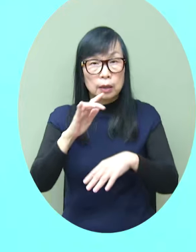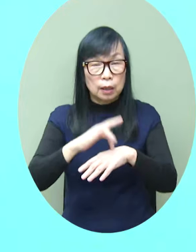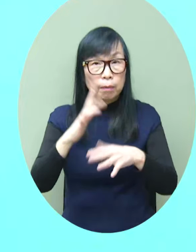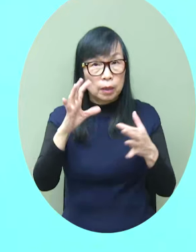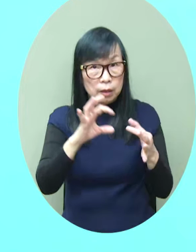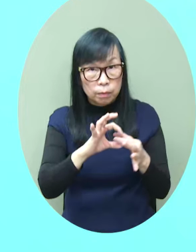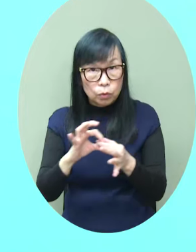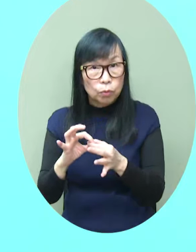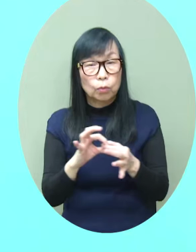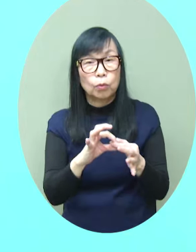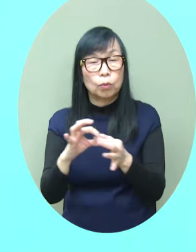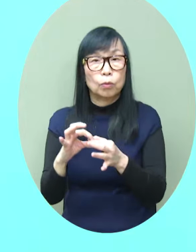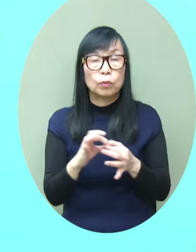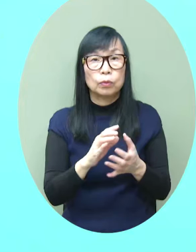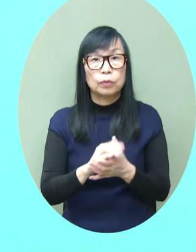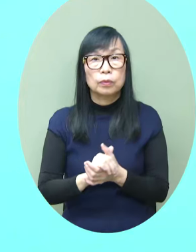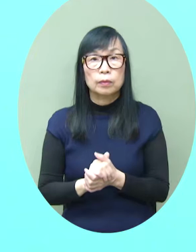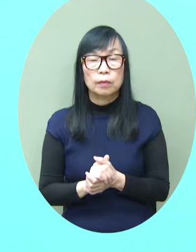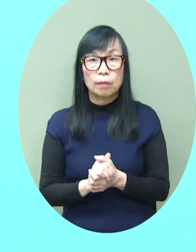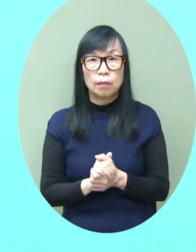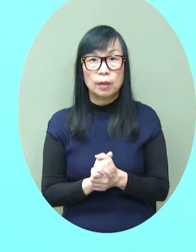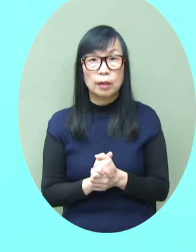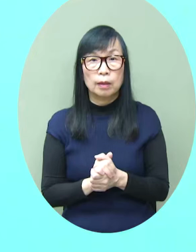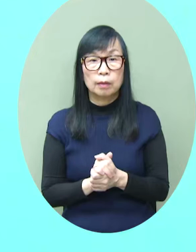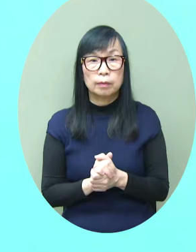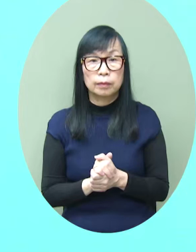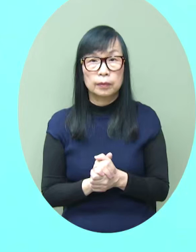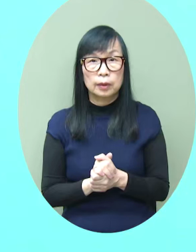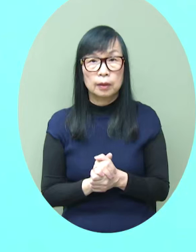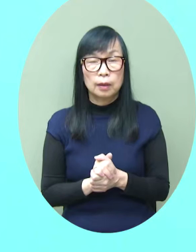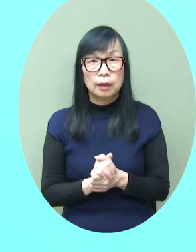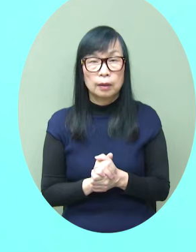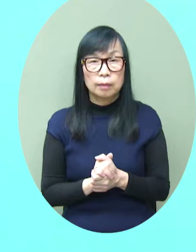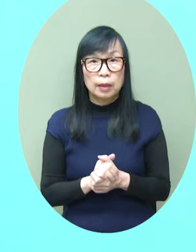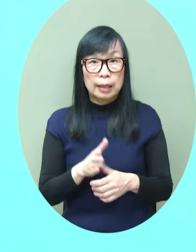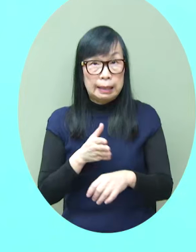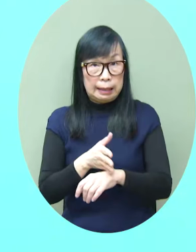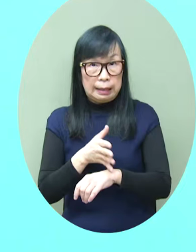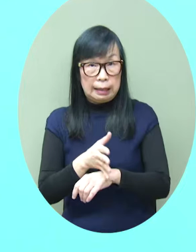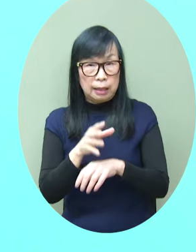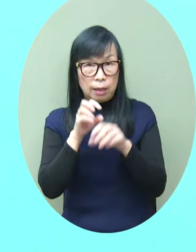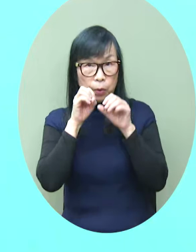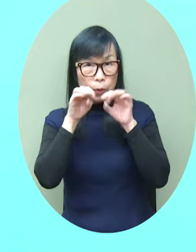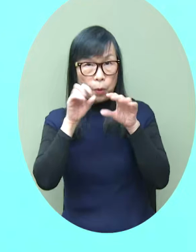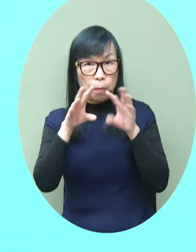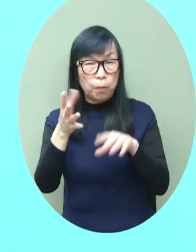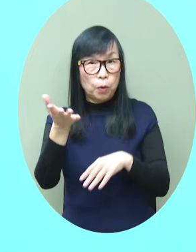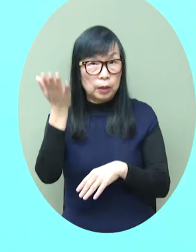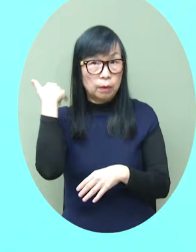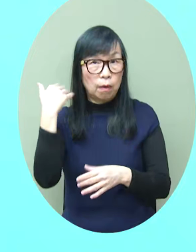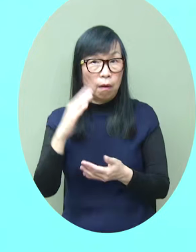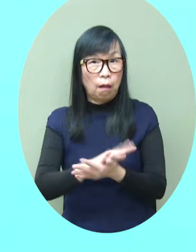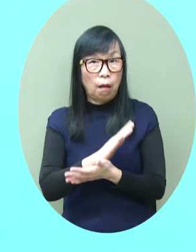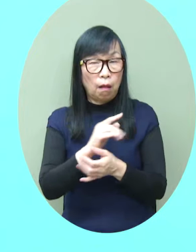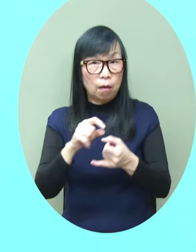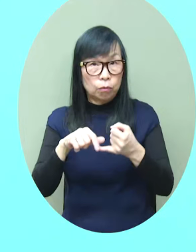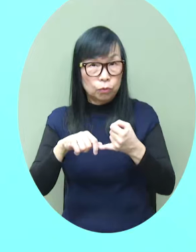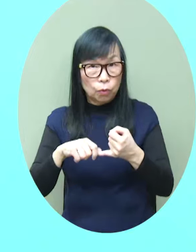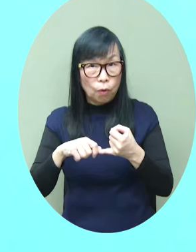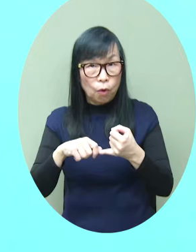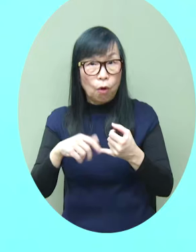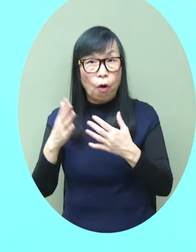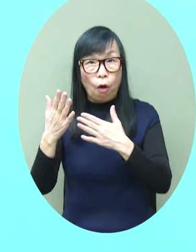者。我哋亦都會稍後公布咧，以往喺舊年年初就住